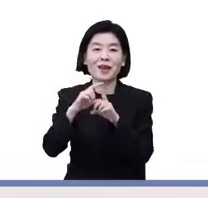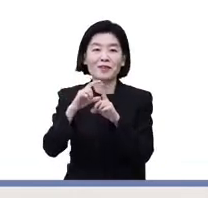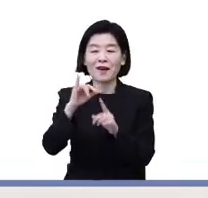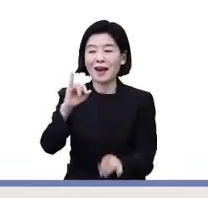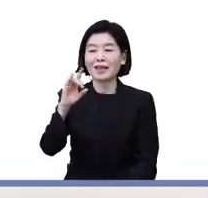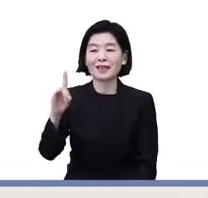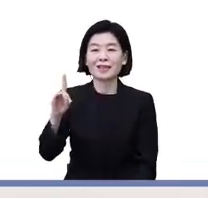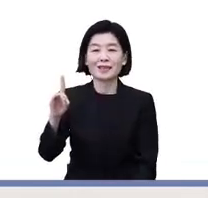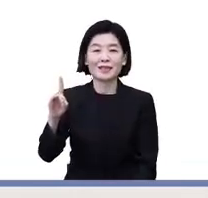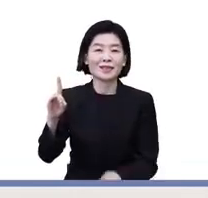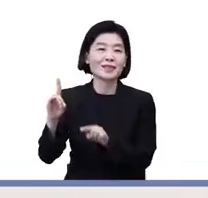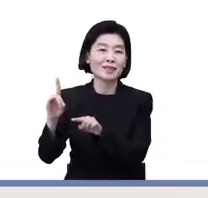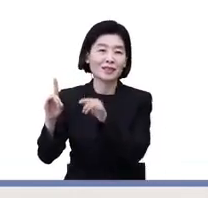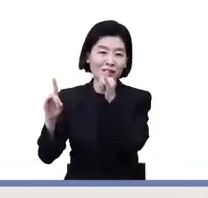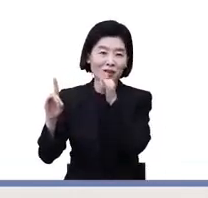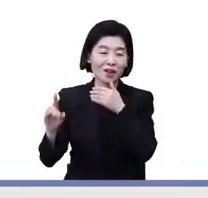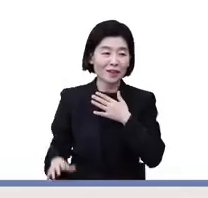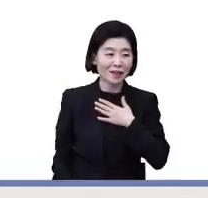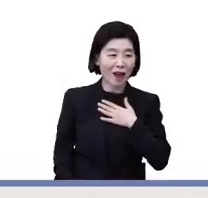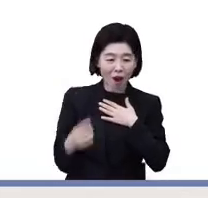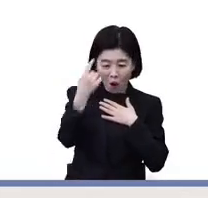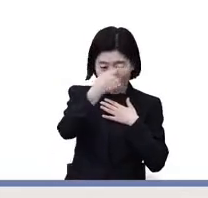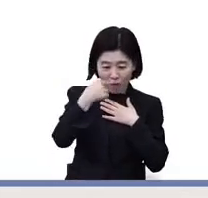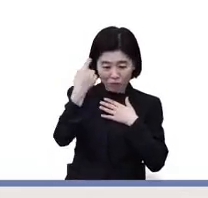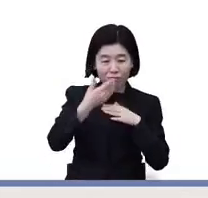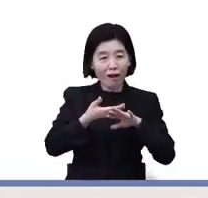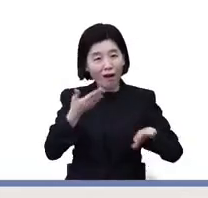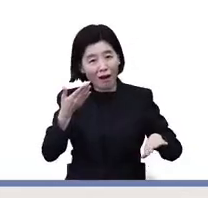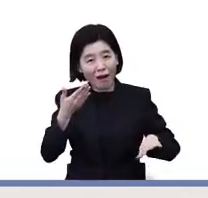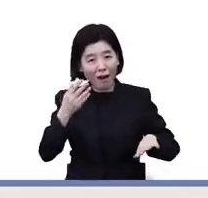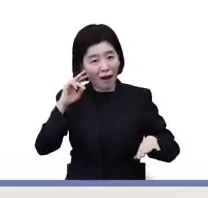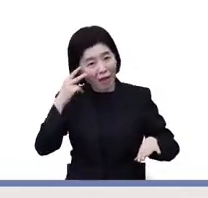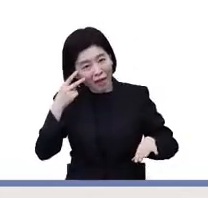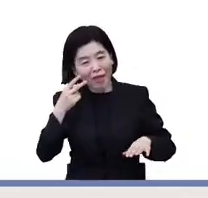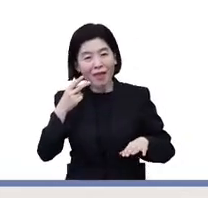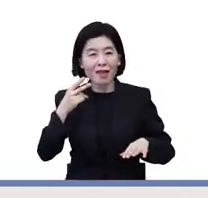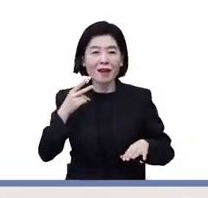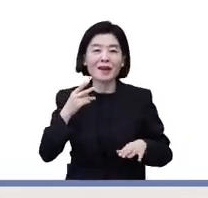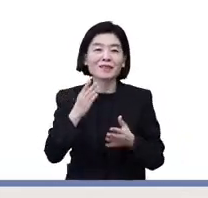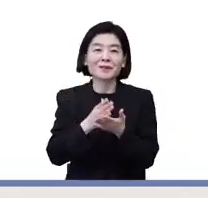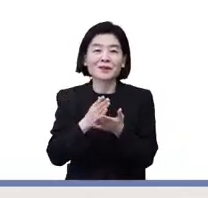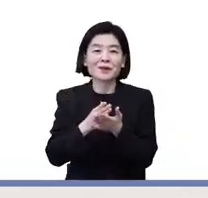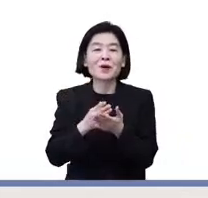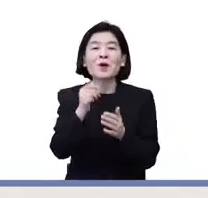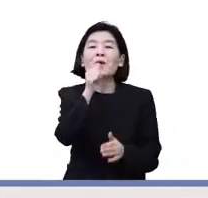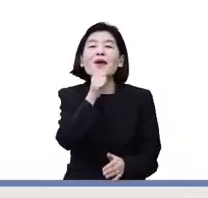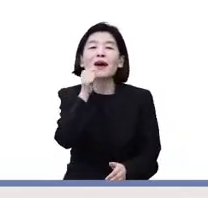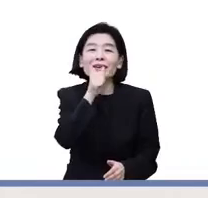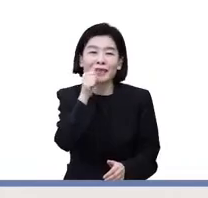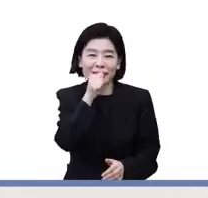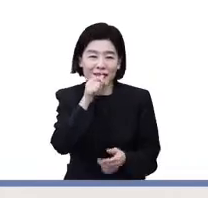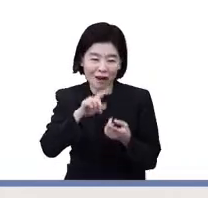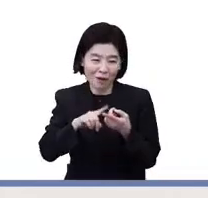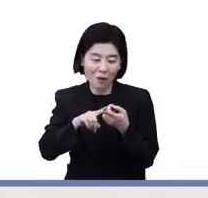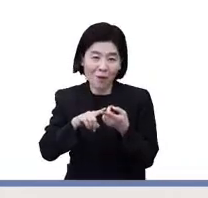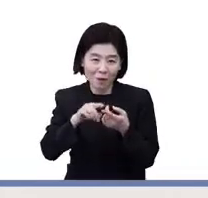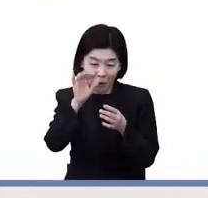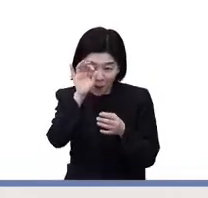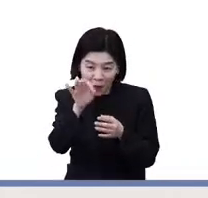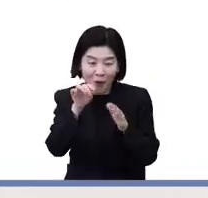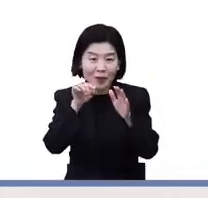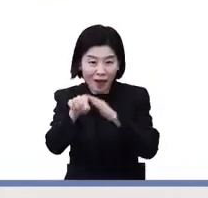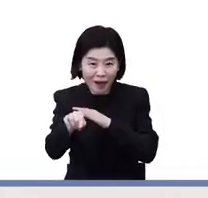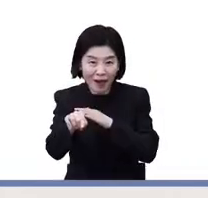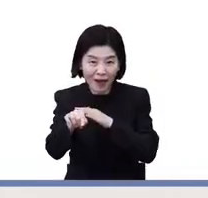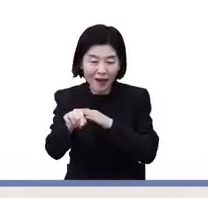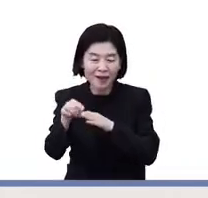있으니까 들어가셨다가 제가 안 보이고 고양이가 보인다고 나오시면 안 되고 거의 잘 찾아가신 겁니다. 관심 있으신 분들은 참고하시도록